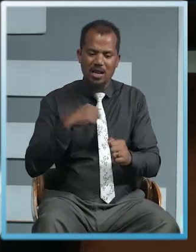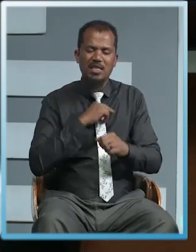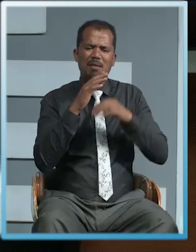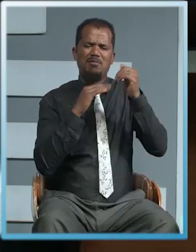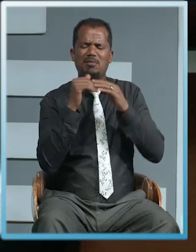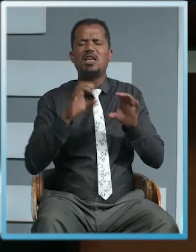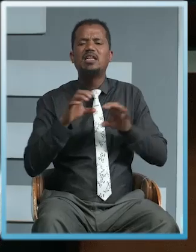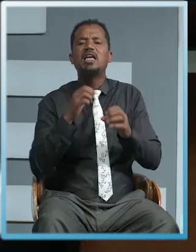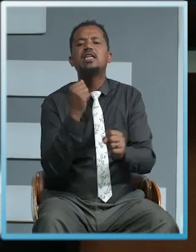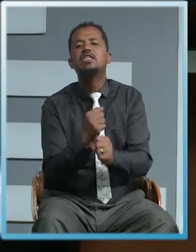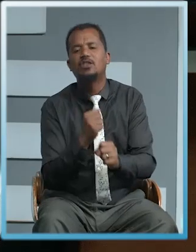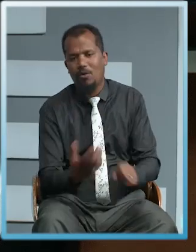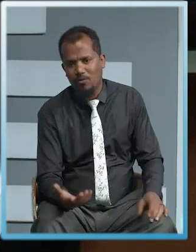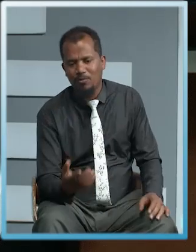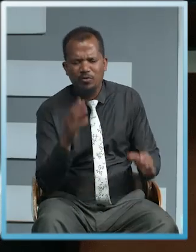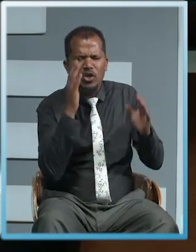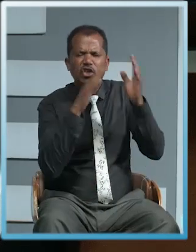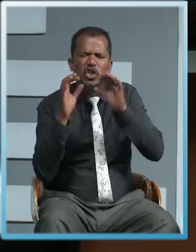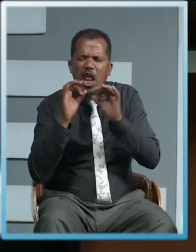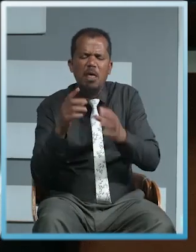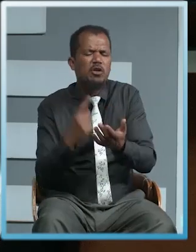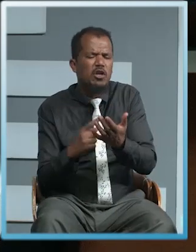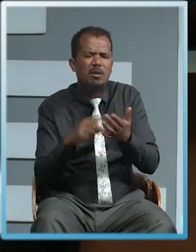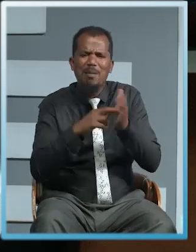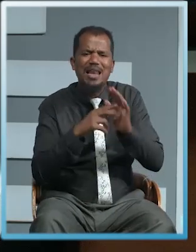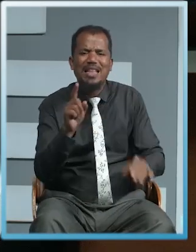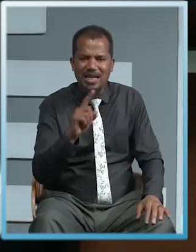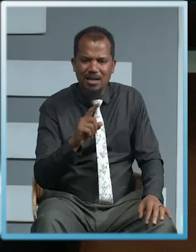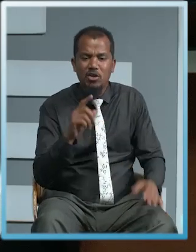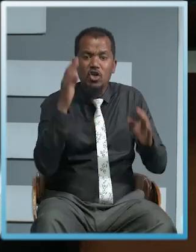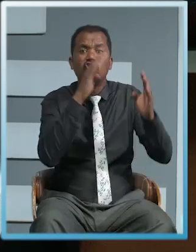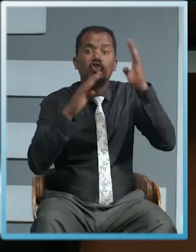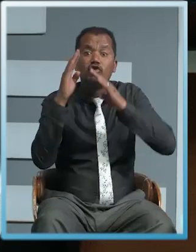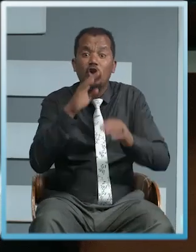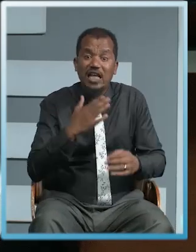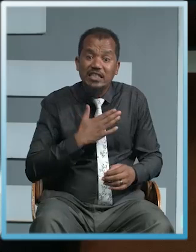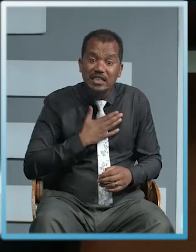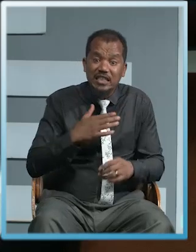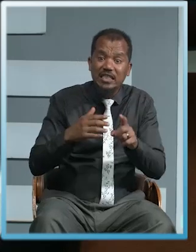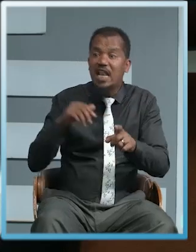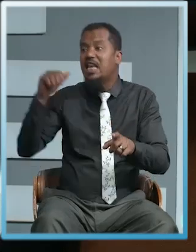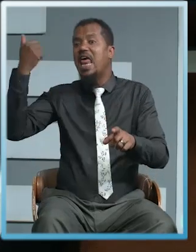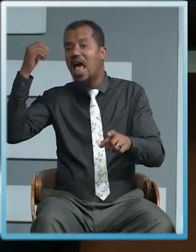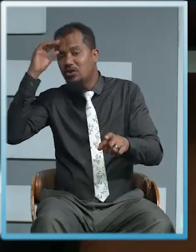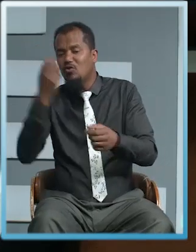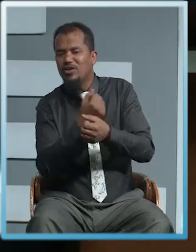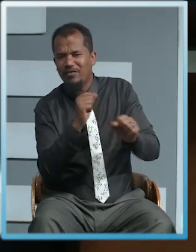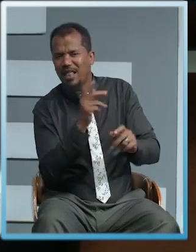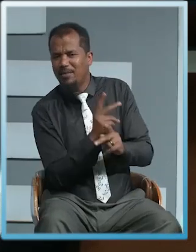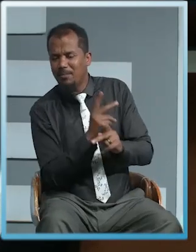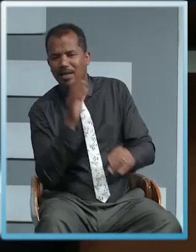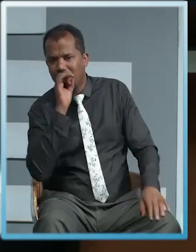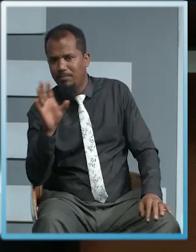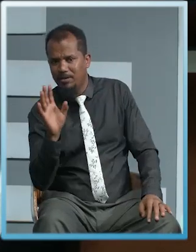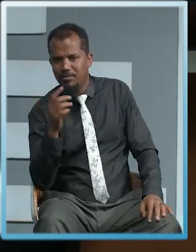መስራት። ይሄ ማለት ችግር የለም እንዲህ ማለት አይደለም። ችግሩን ግን ሌላ ሰው እንዲፈታልን አይደለም መጠበቅ